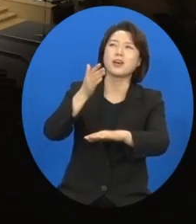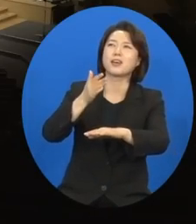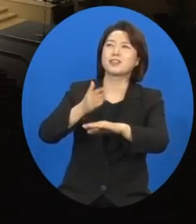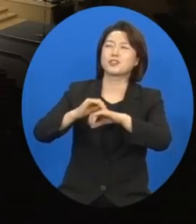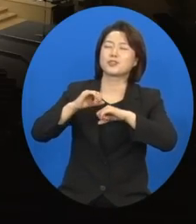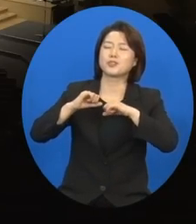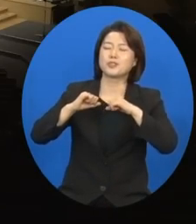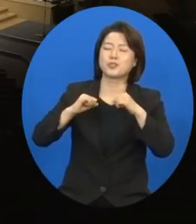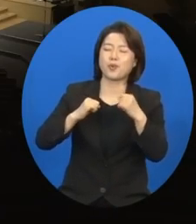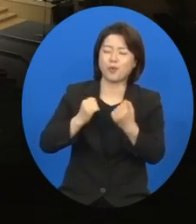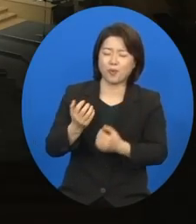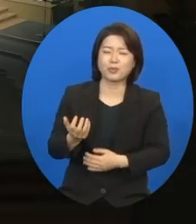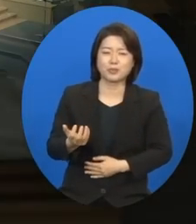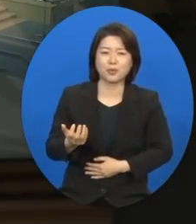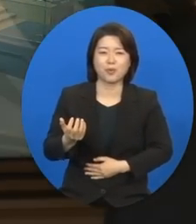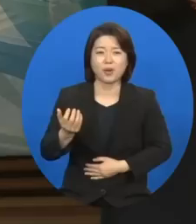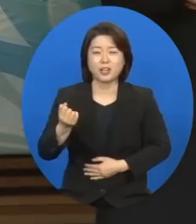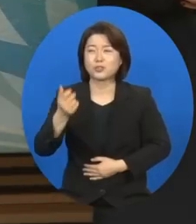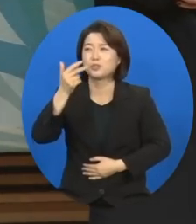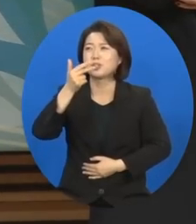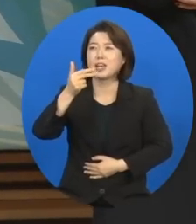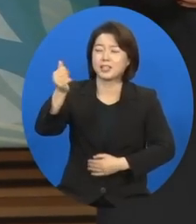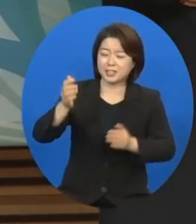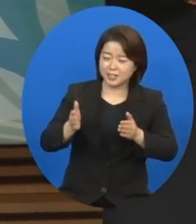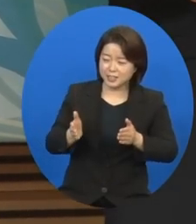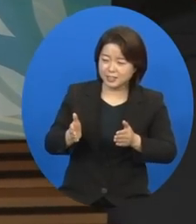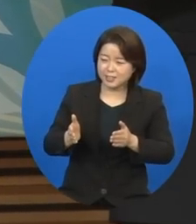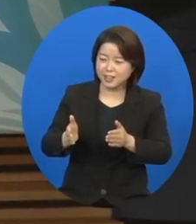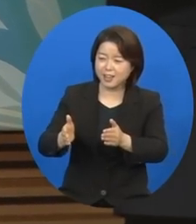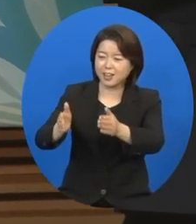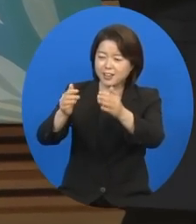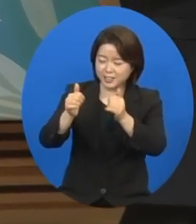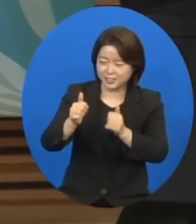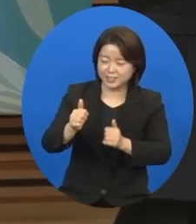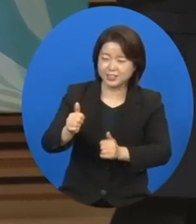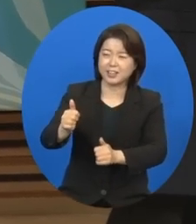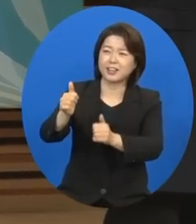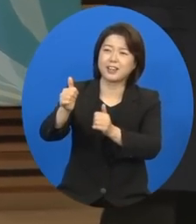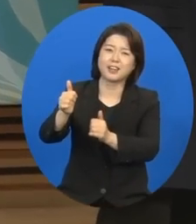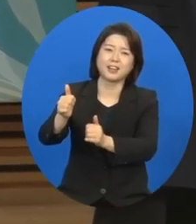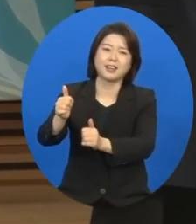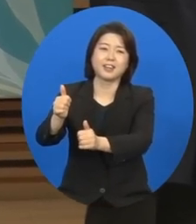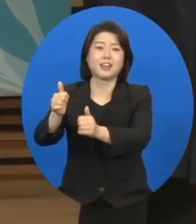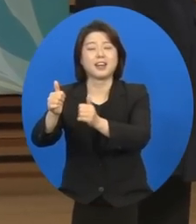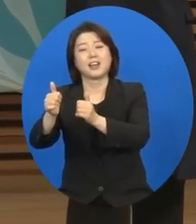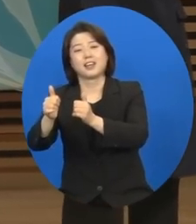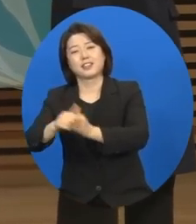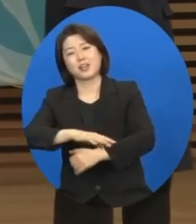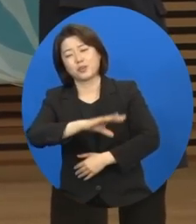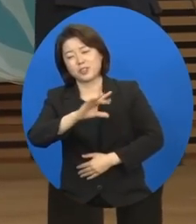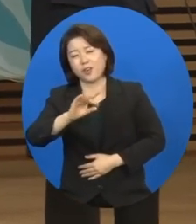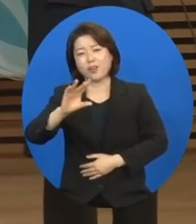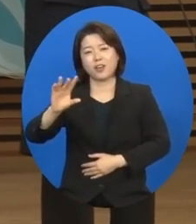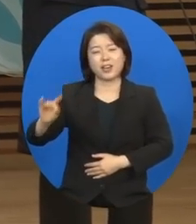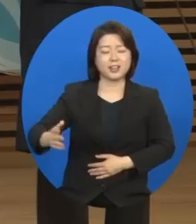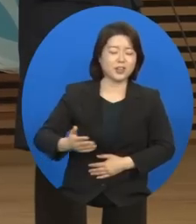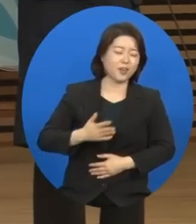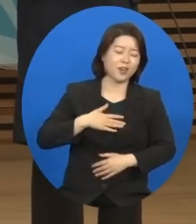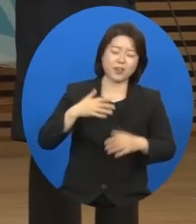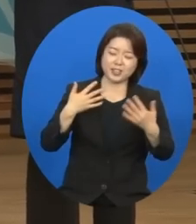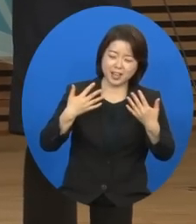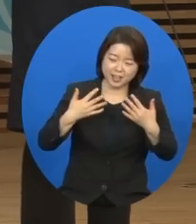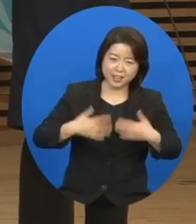감사와 순종으로 주의 길을 가리라. 때론 내가